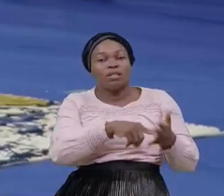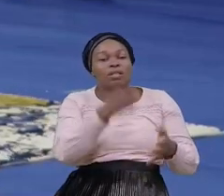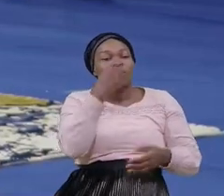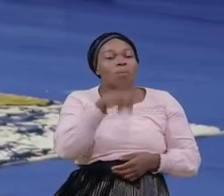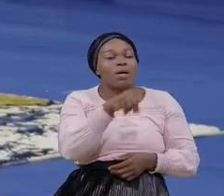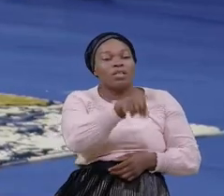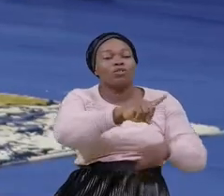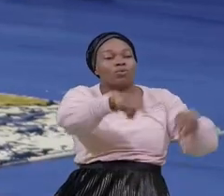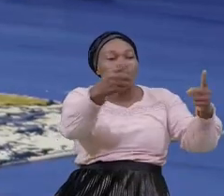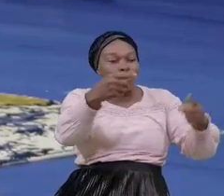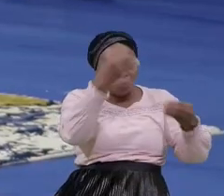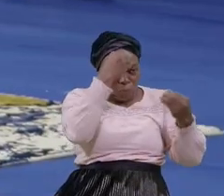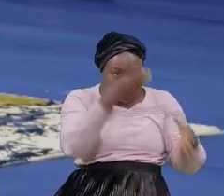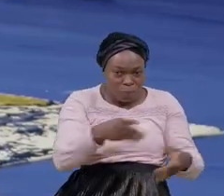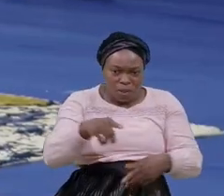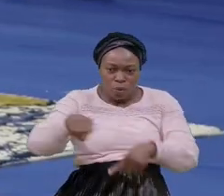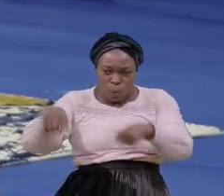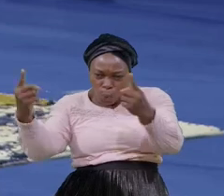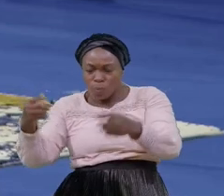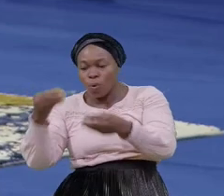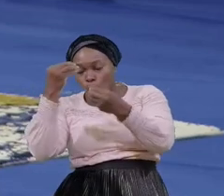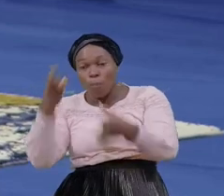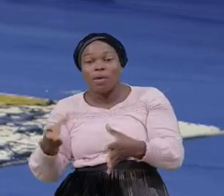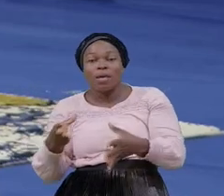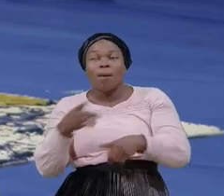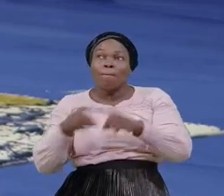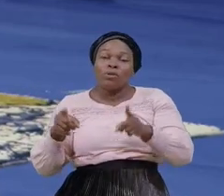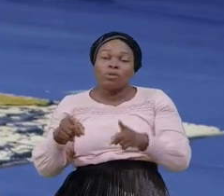va. Et lorsque toi tu parles à